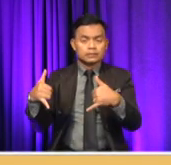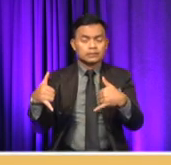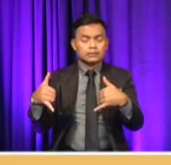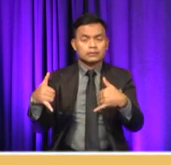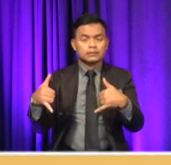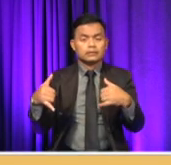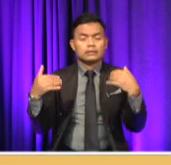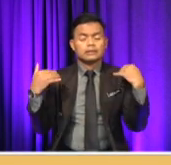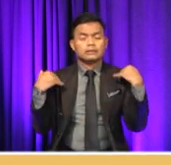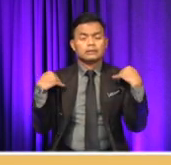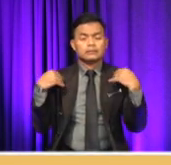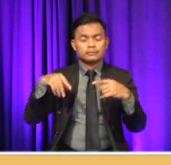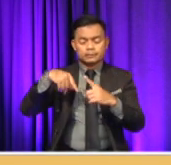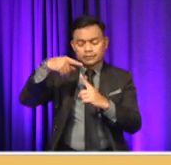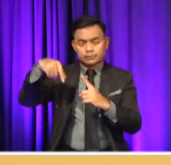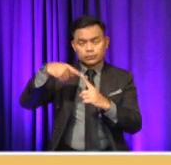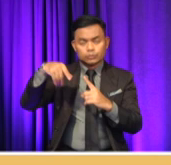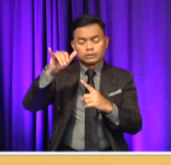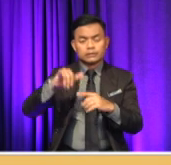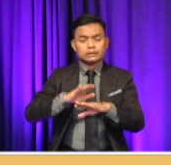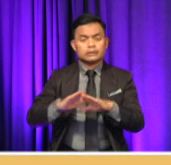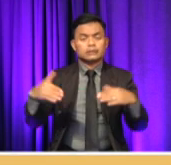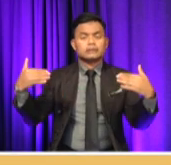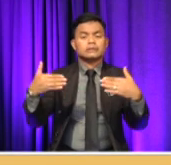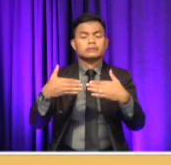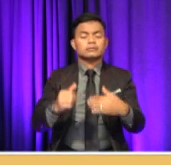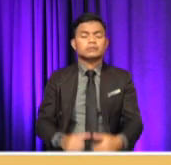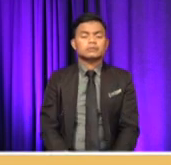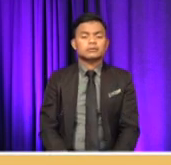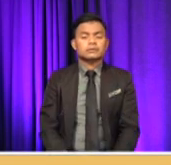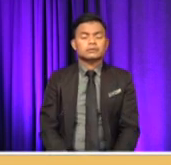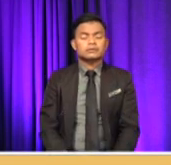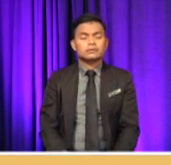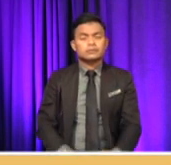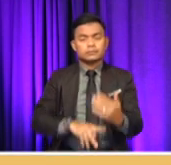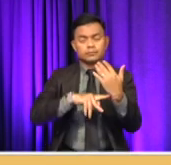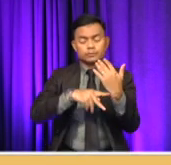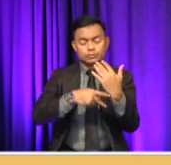yang tidak sambung yang tidak disambungkan ke bakalan Puncak